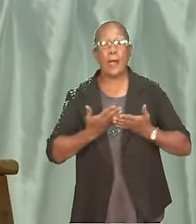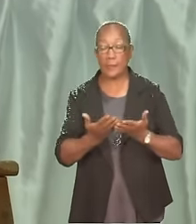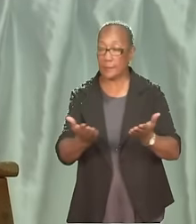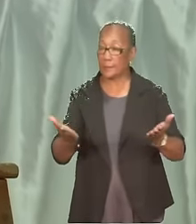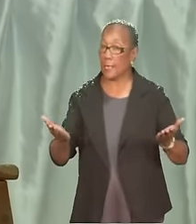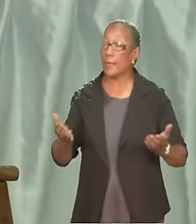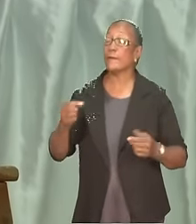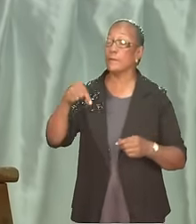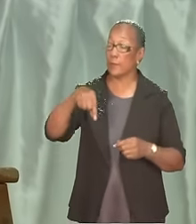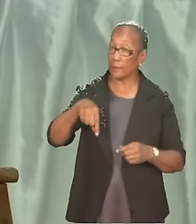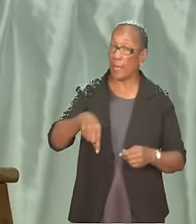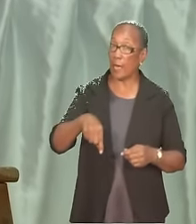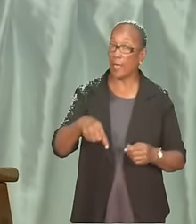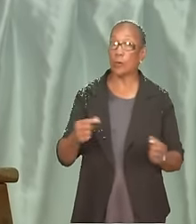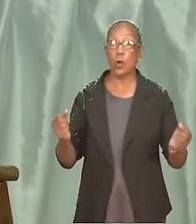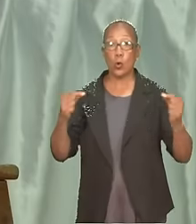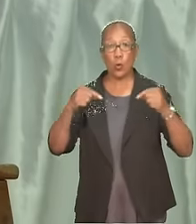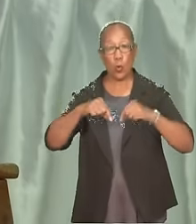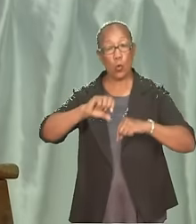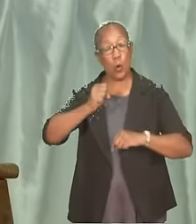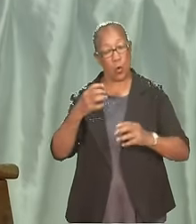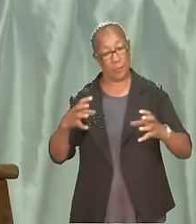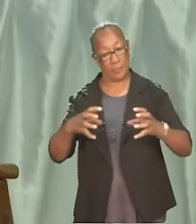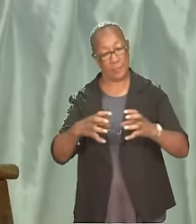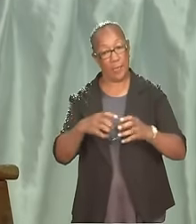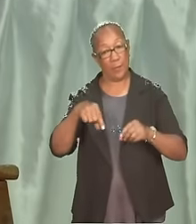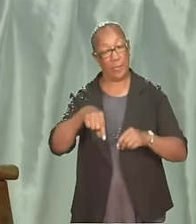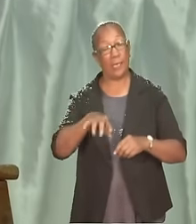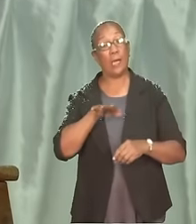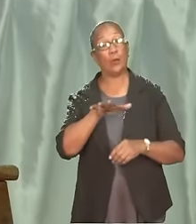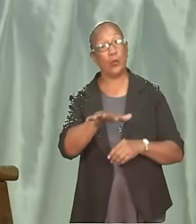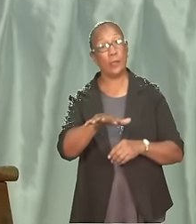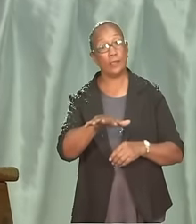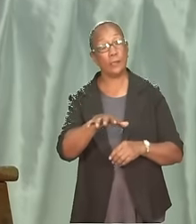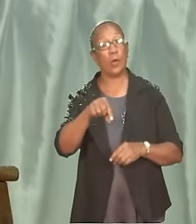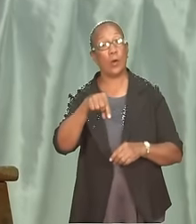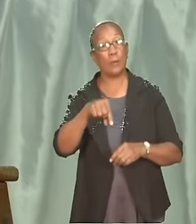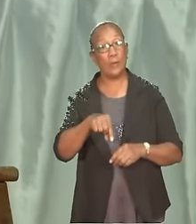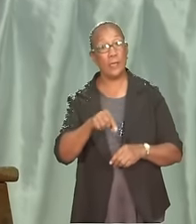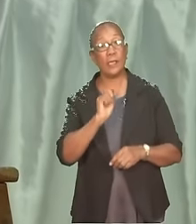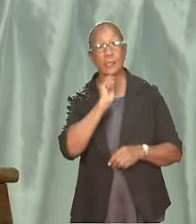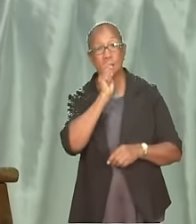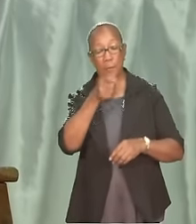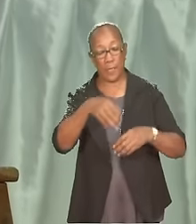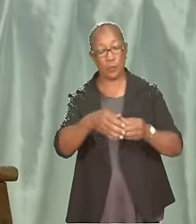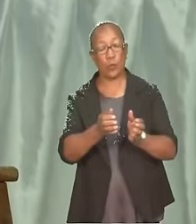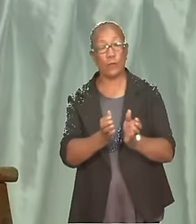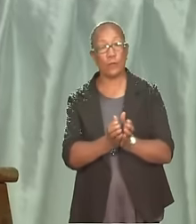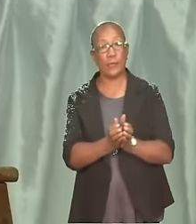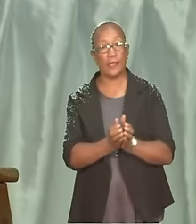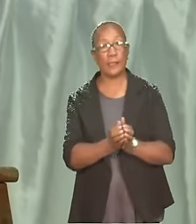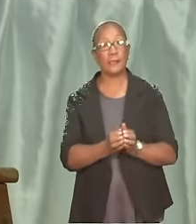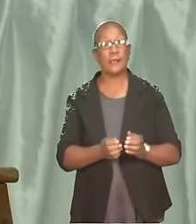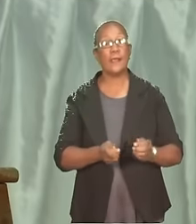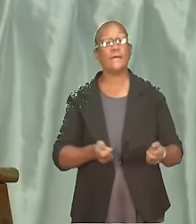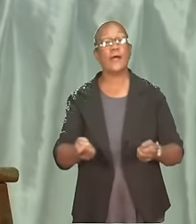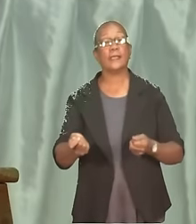die u vandaag toont om met ons samen te zijn op deze persconferentie van de